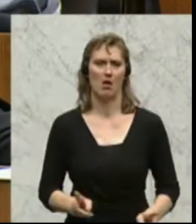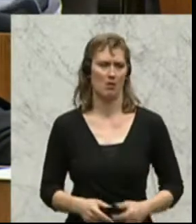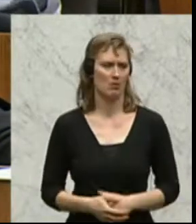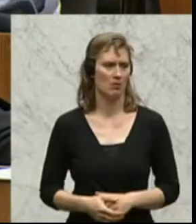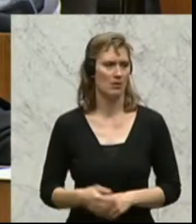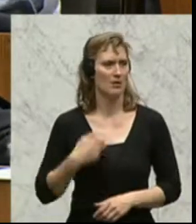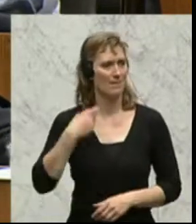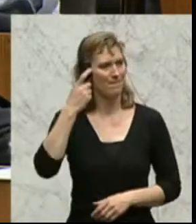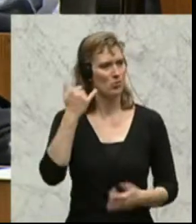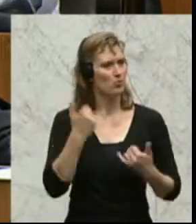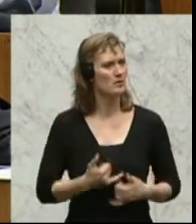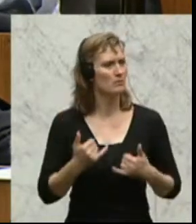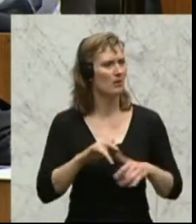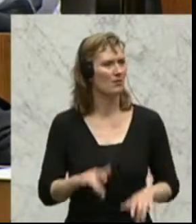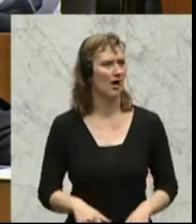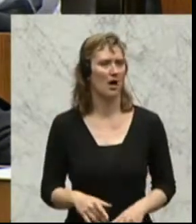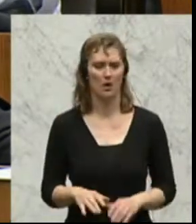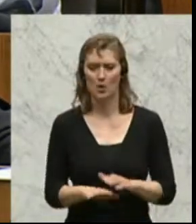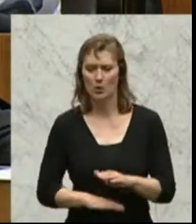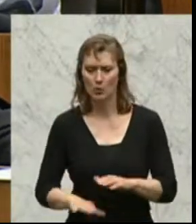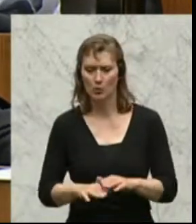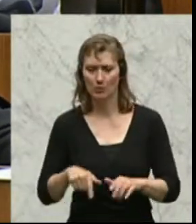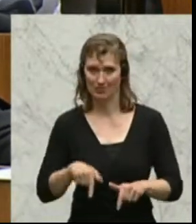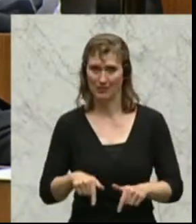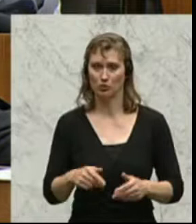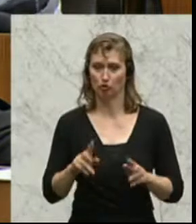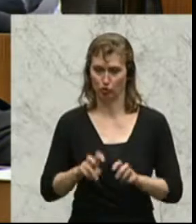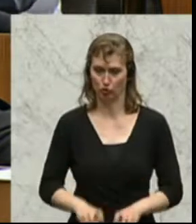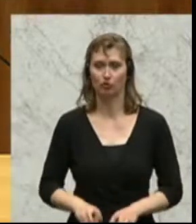eine Substanzbesteuerung nicht der beste Weg ist. Soweit